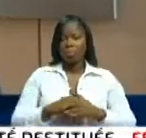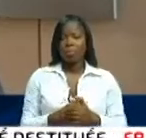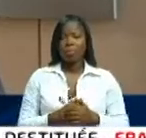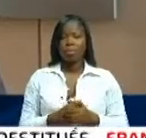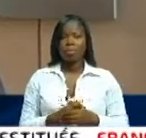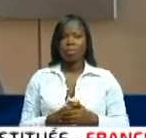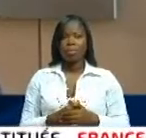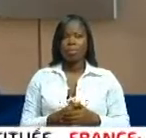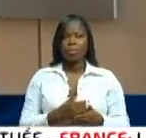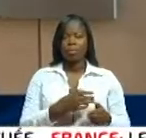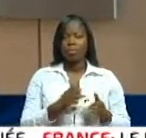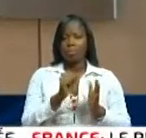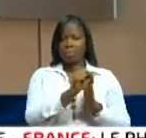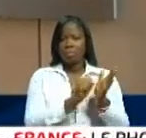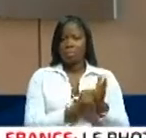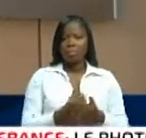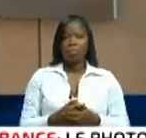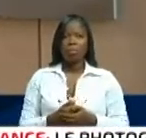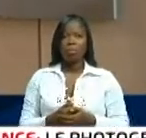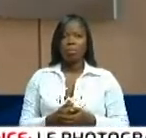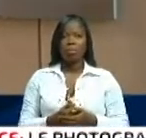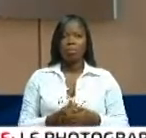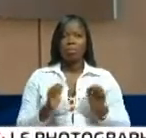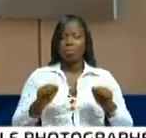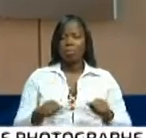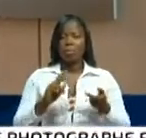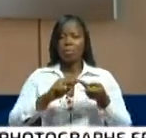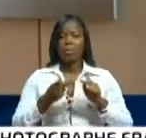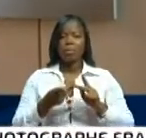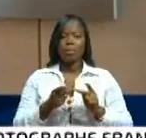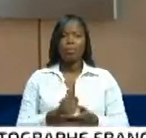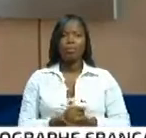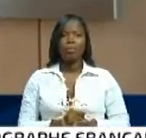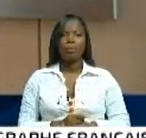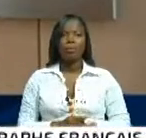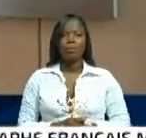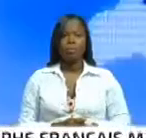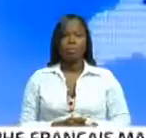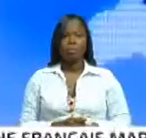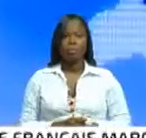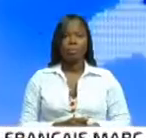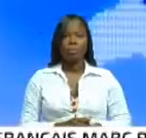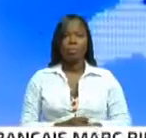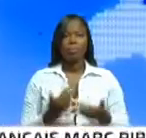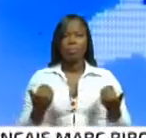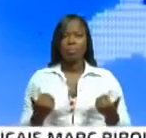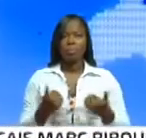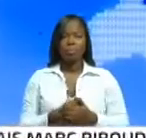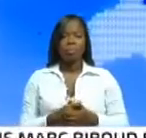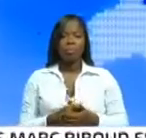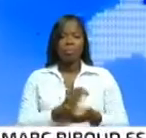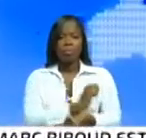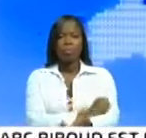des statistiques à la rue de mobilité au partenariat à l'instant avoue carrément